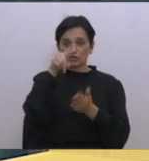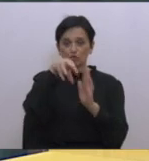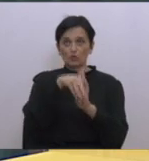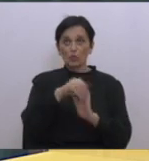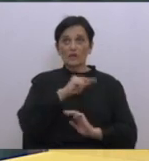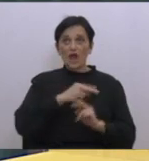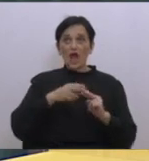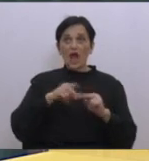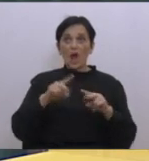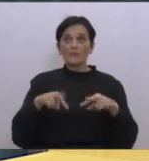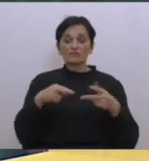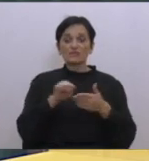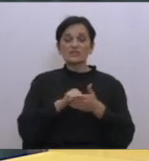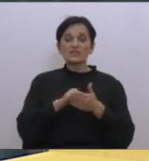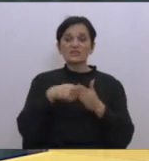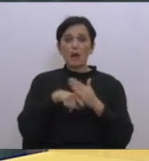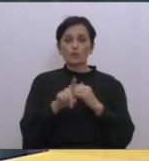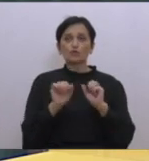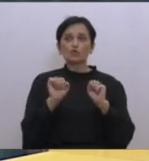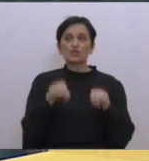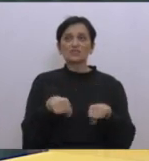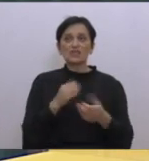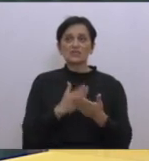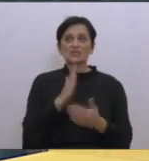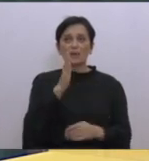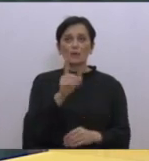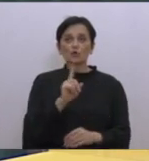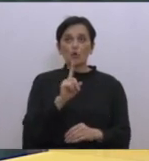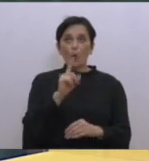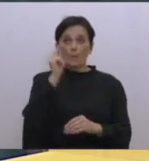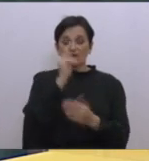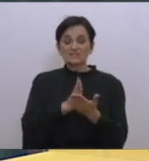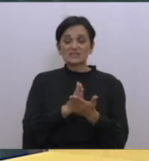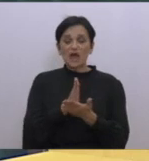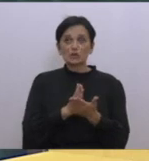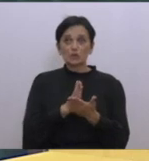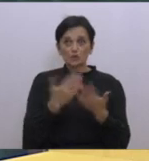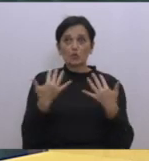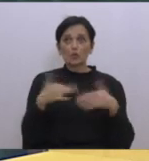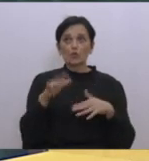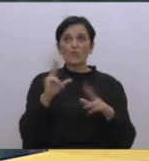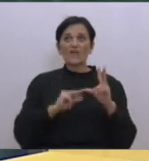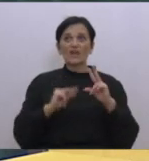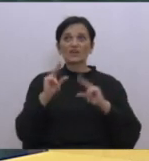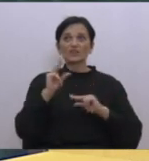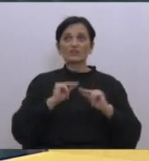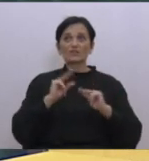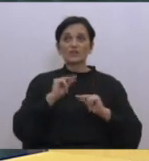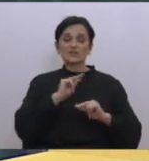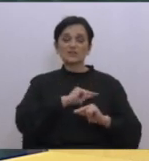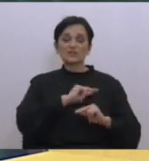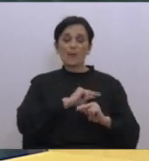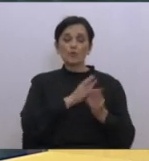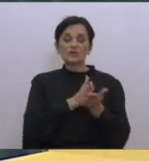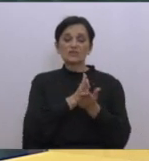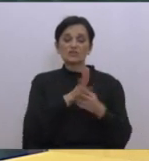ამ ცვლილებების საფუძველზე შესაძლებელი გახდა, რომ სტაჟირება უკვე ითვლება სამუშაო